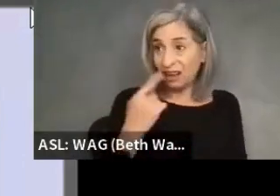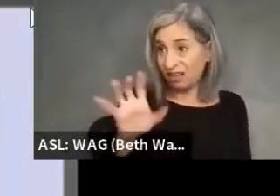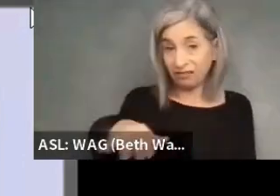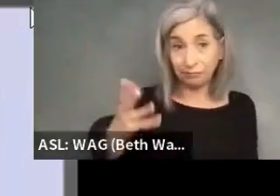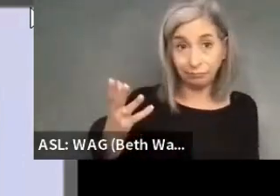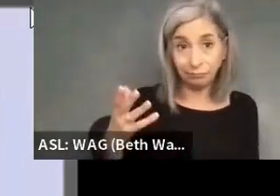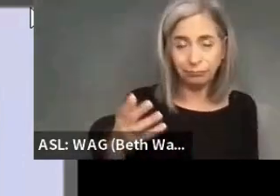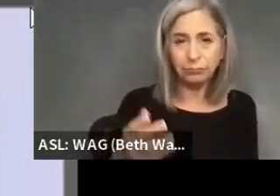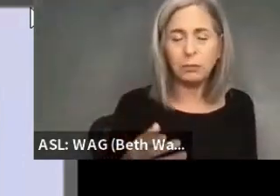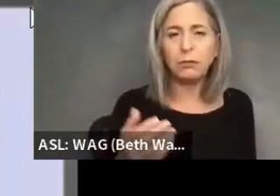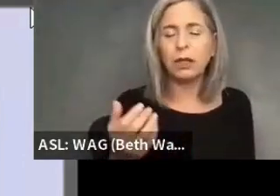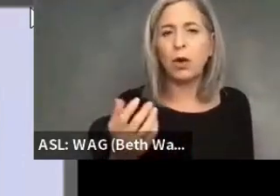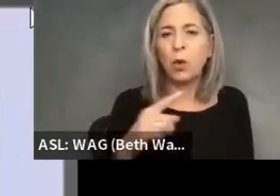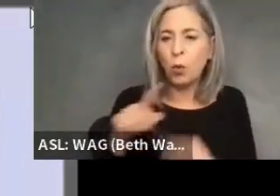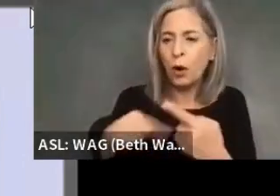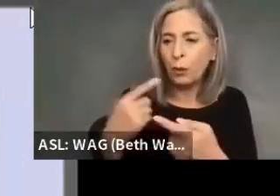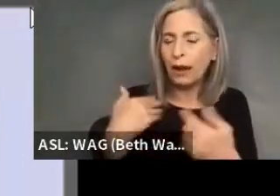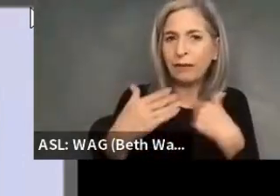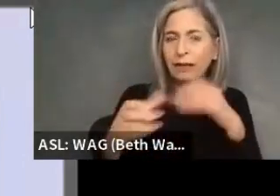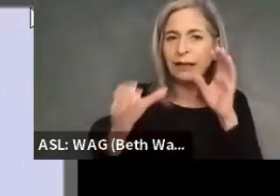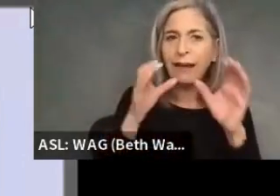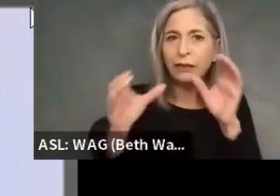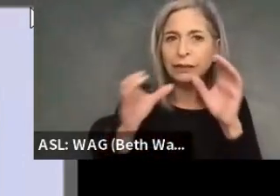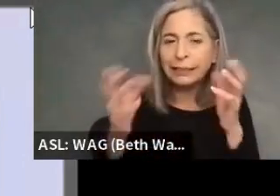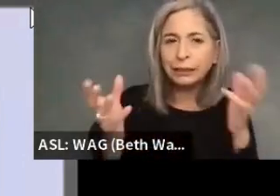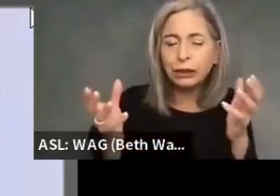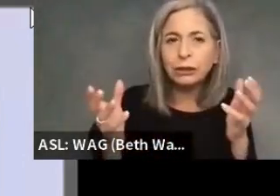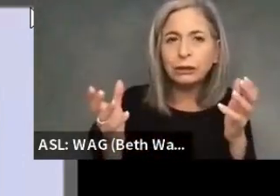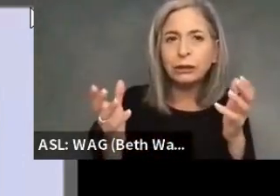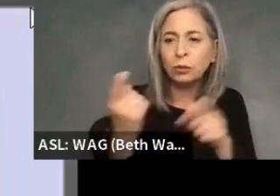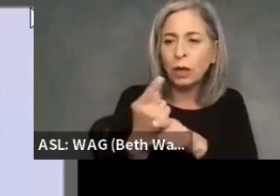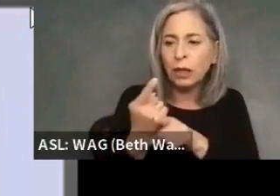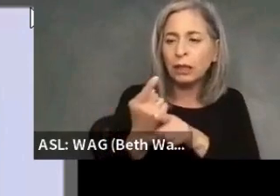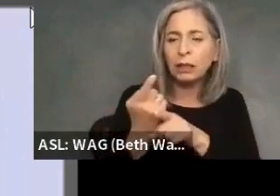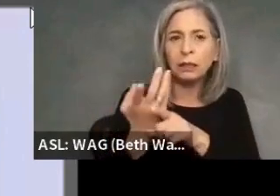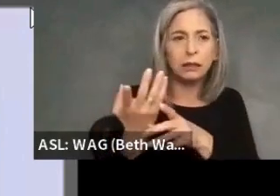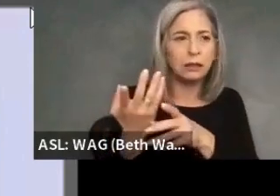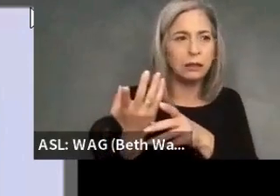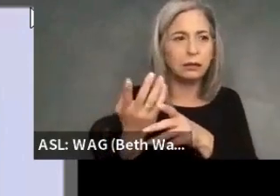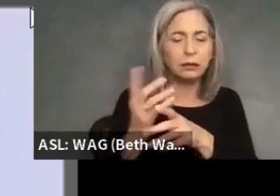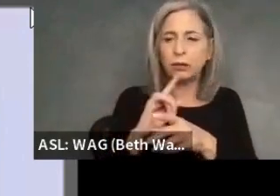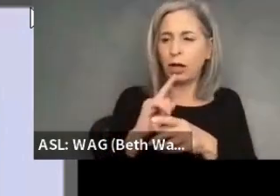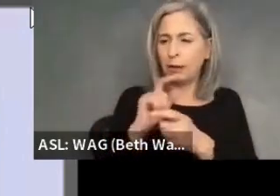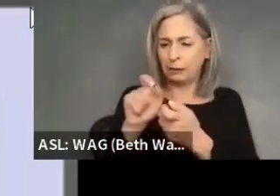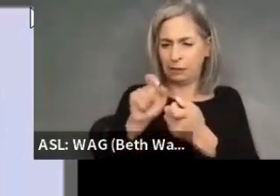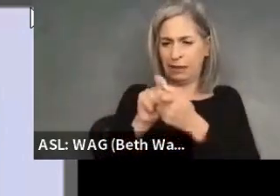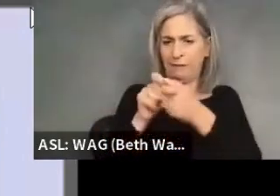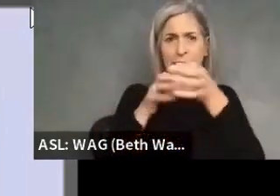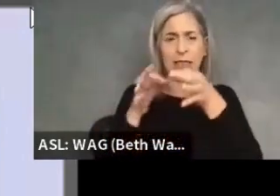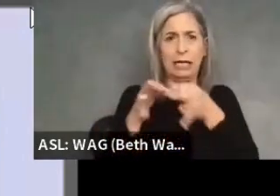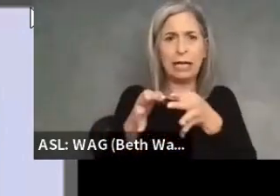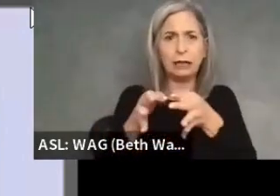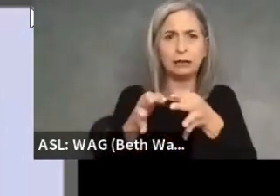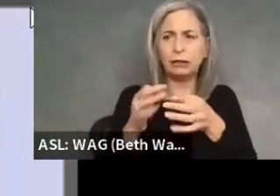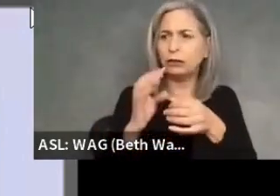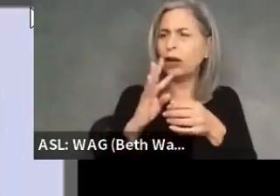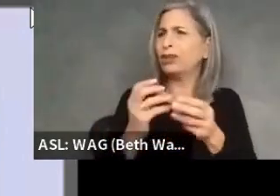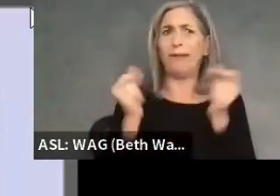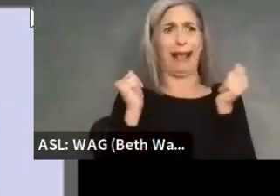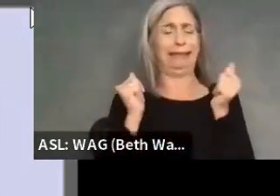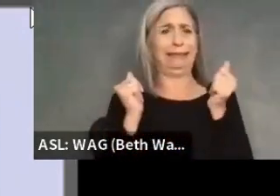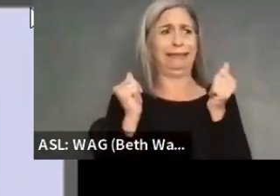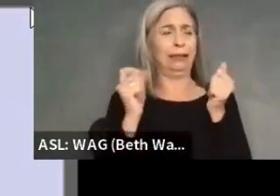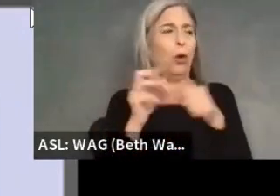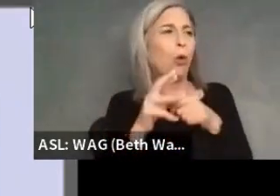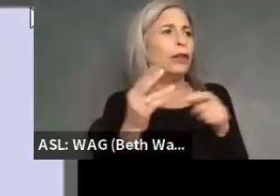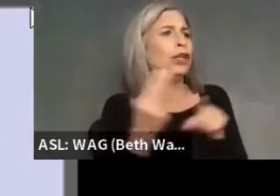他会解释给他们听说，这个会议里面我们有哪些重点啊，哪些重要信息。当我跟他们有